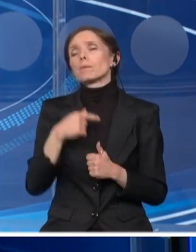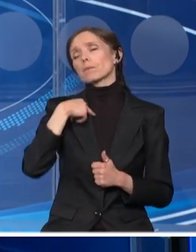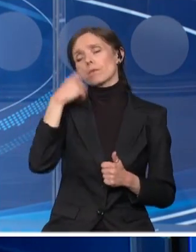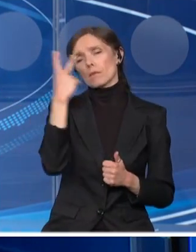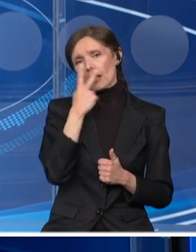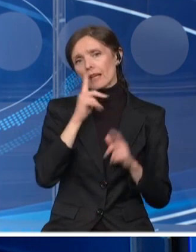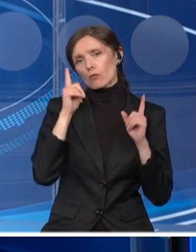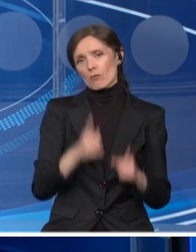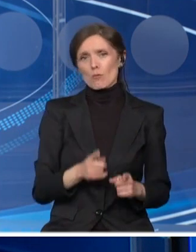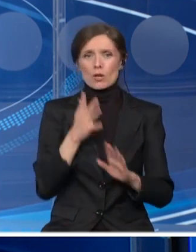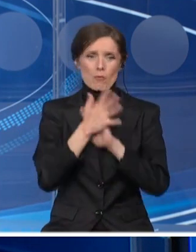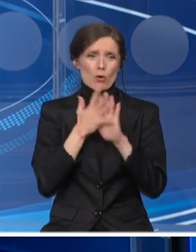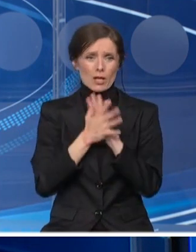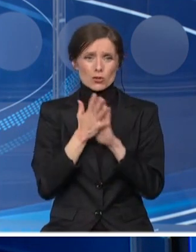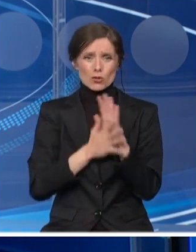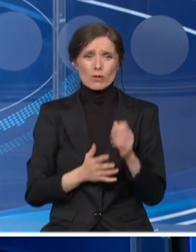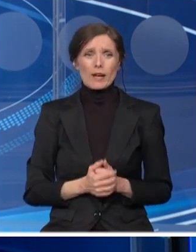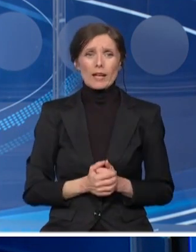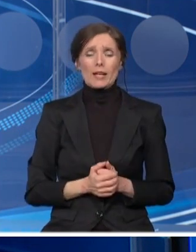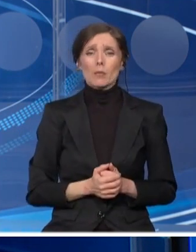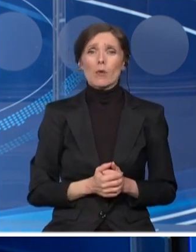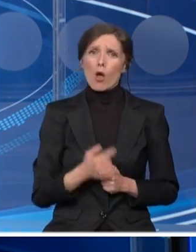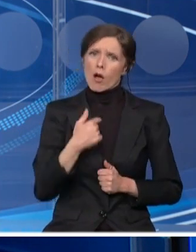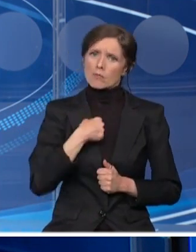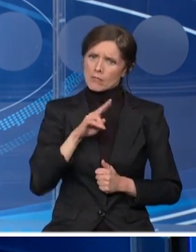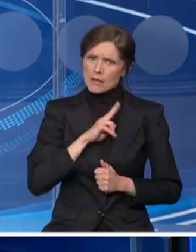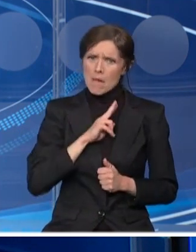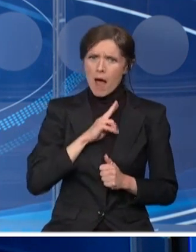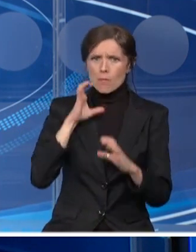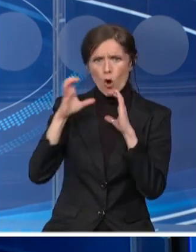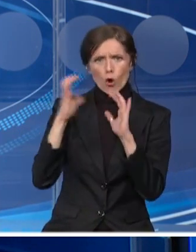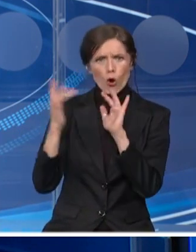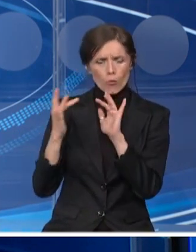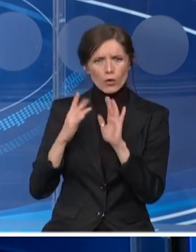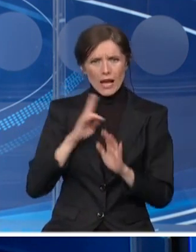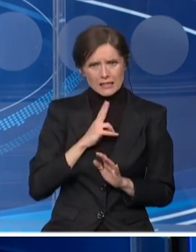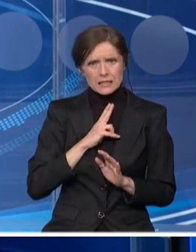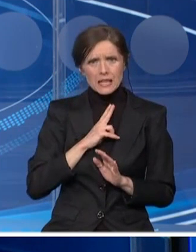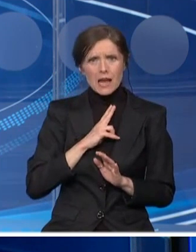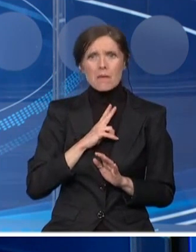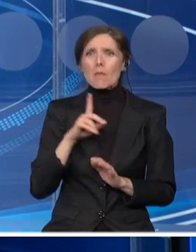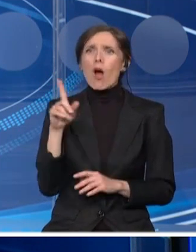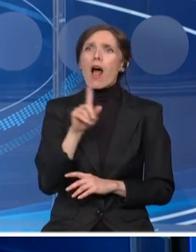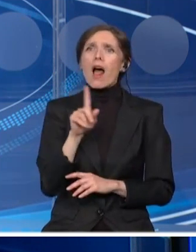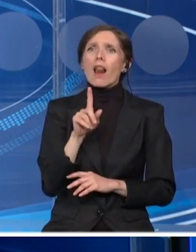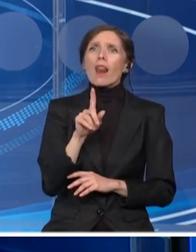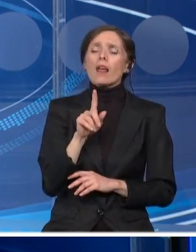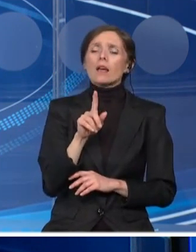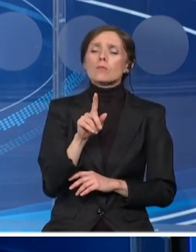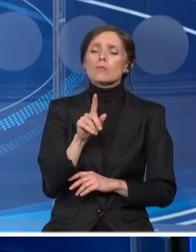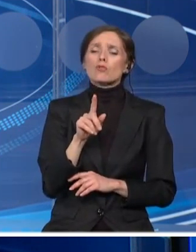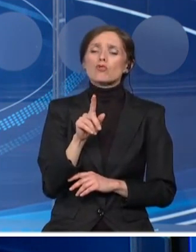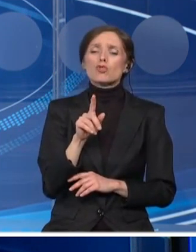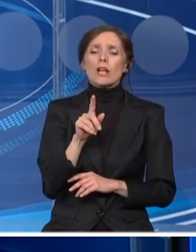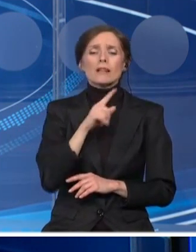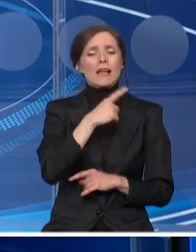razgovaramo. I mi imamo komunikaciju. Ta komunikacija postoji. Ali ne možete sa jedne strane da pričate o težnjama